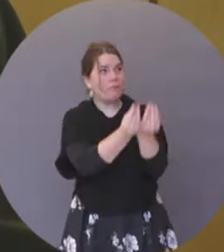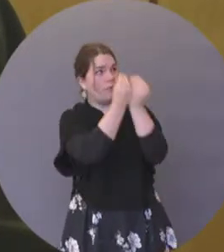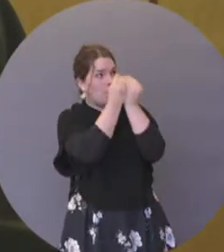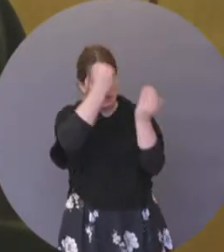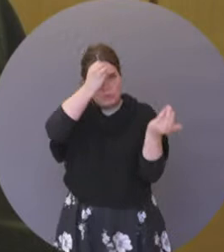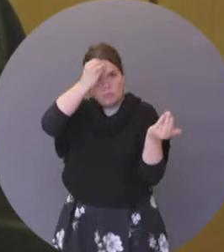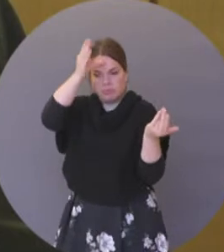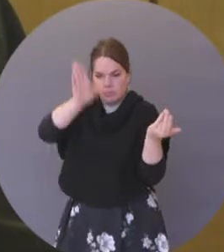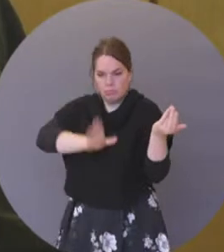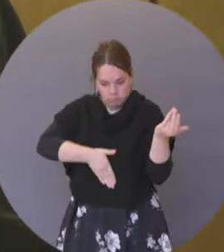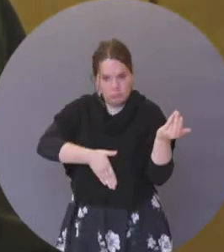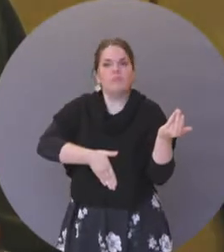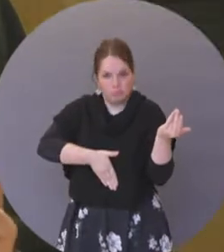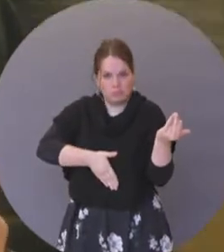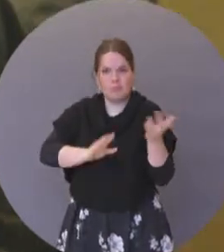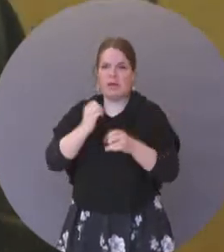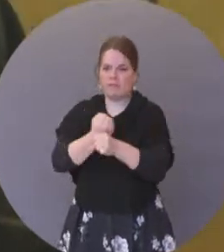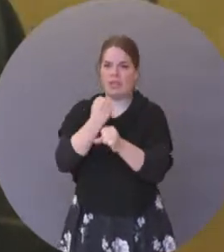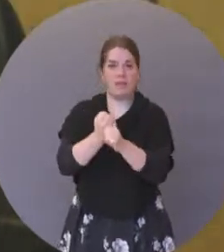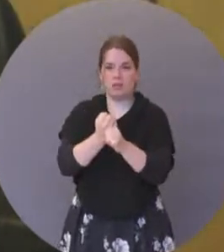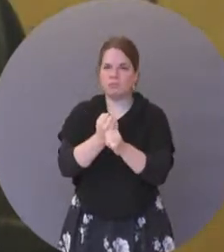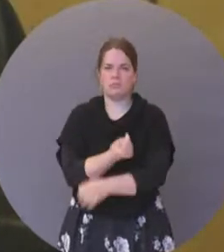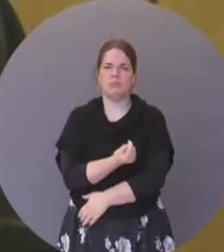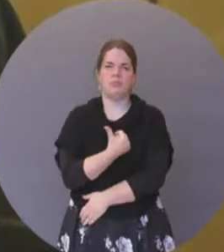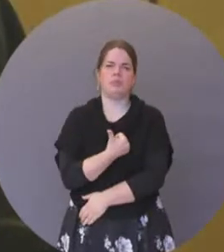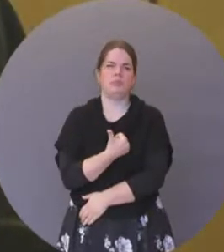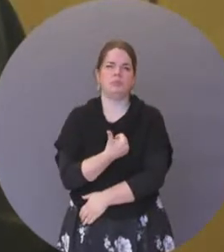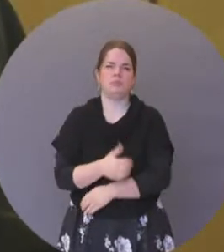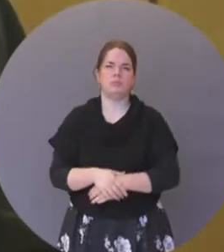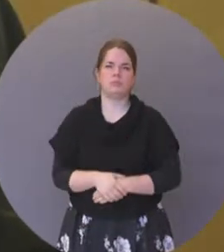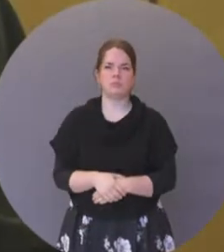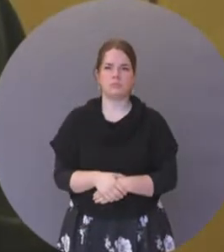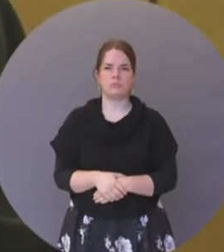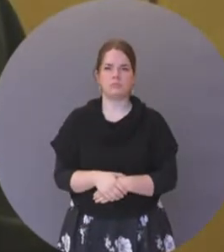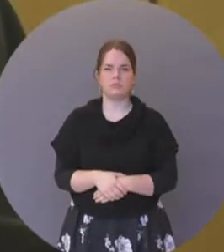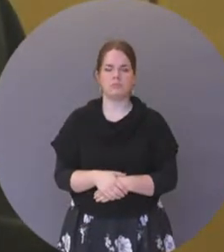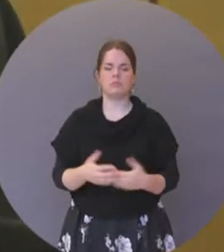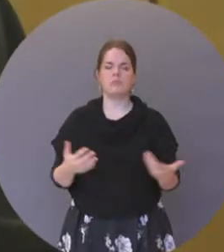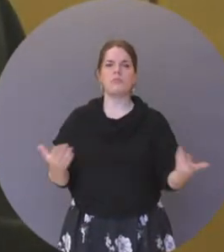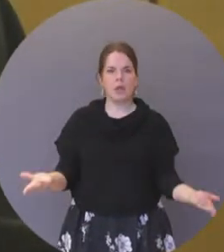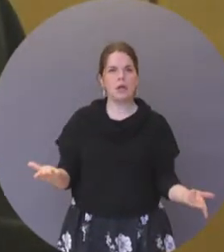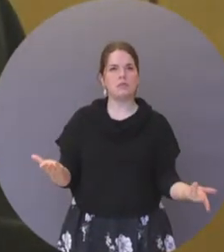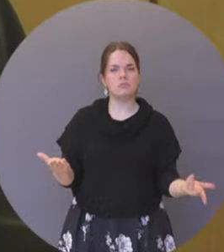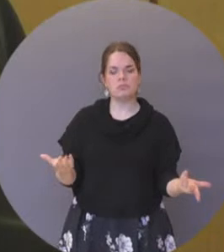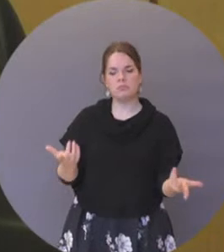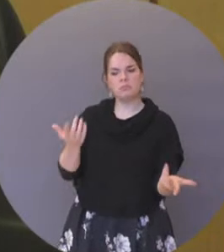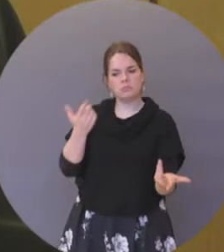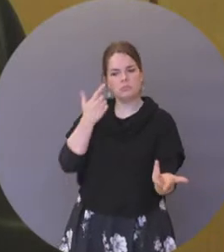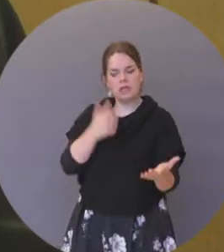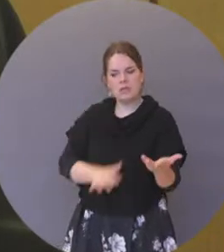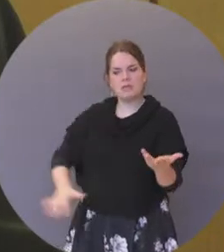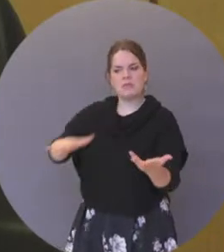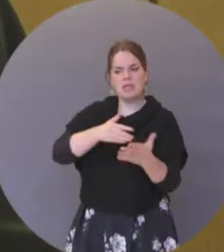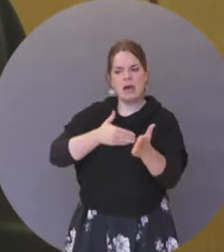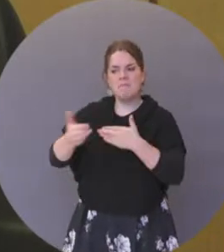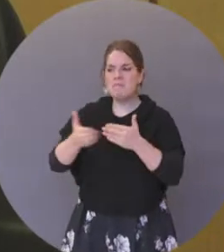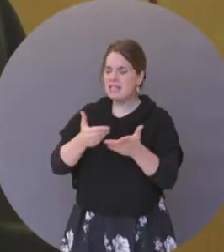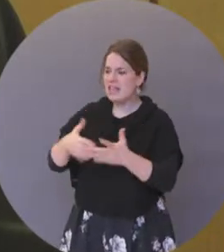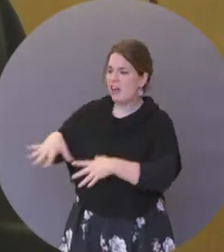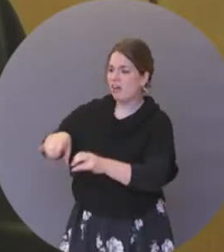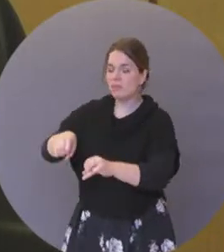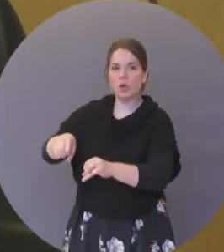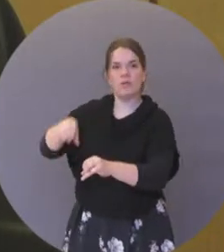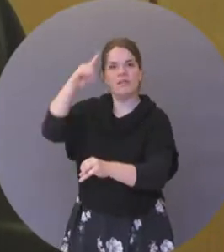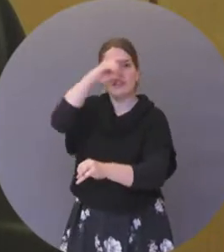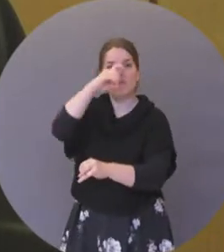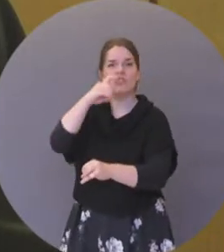l'embauche et après comment dès lors s'étonner que recruter dans ce secteur en pénurie ne soit pas aussi simple que de